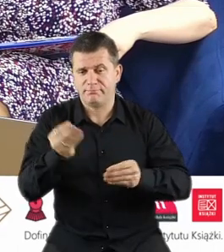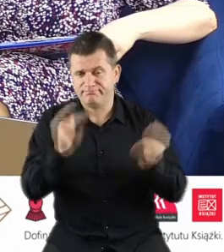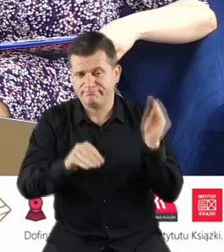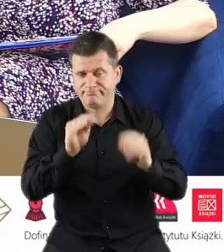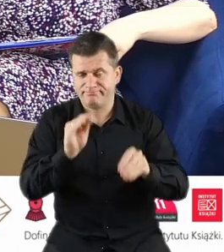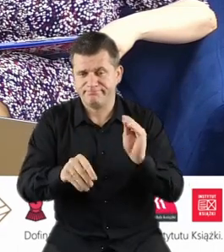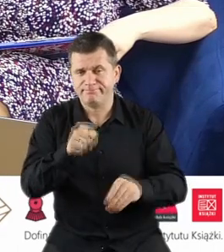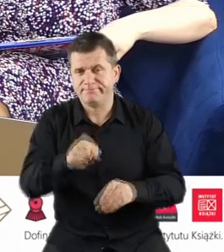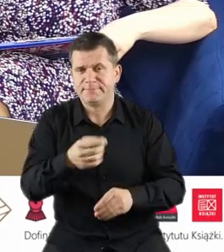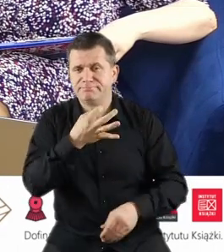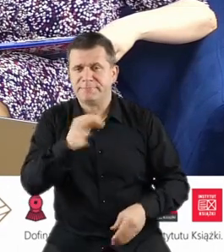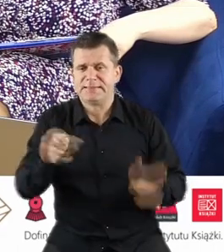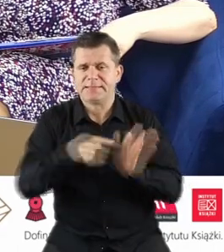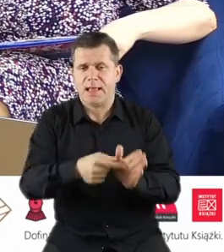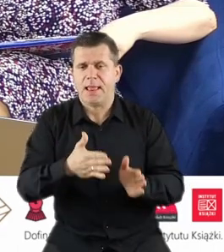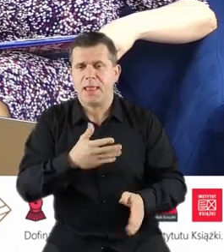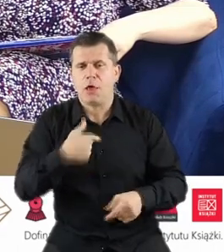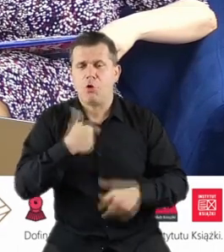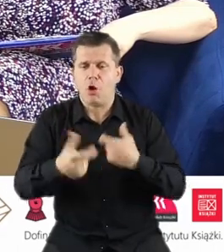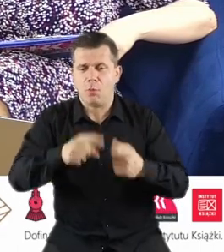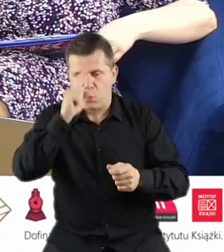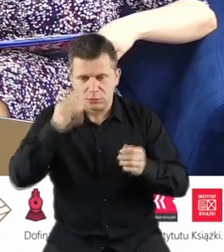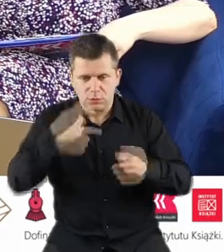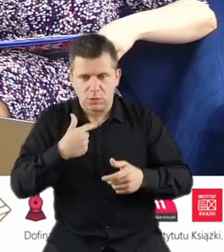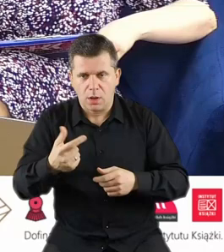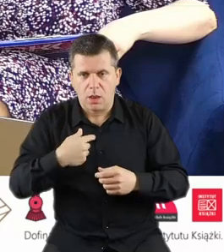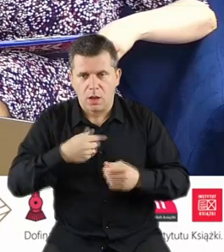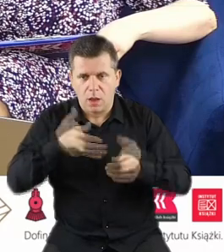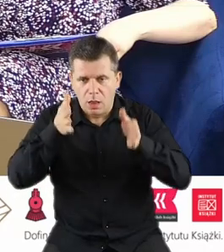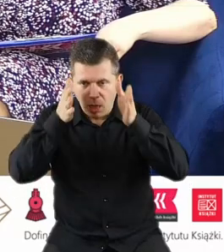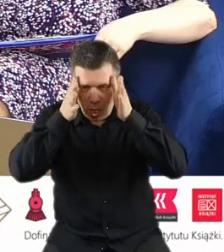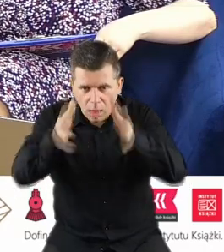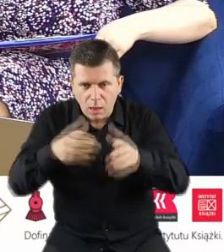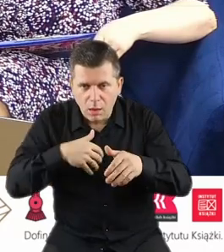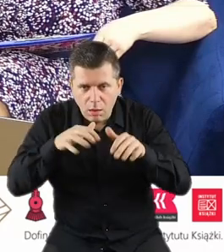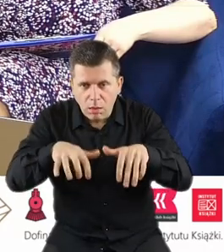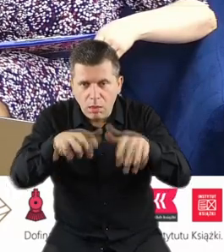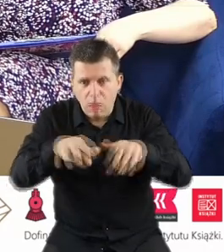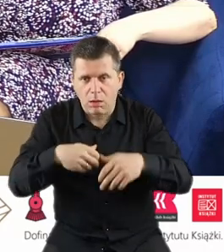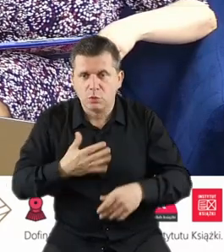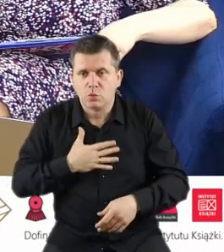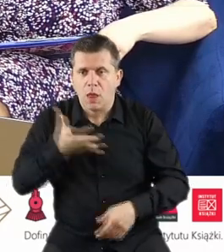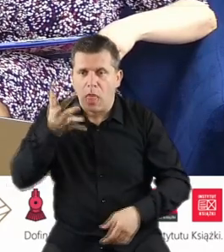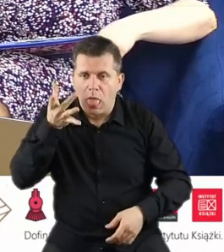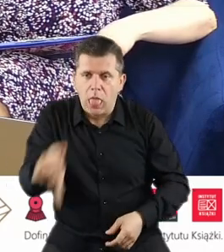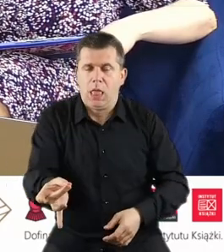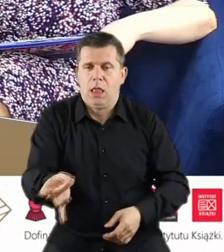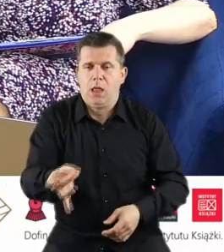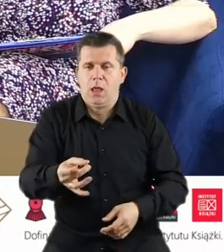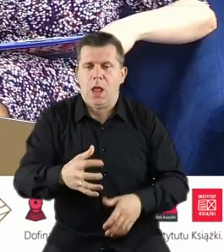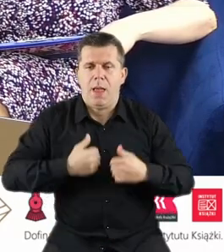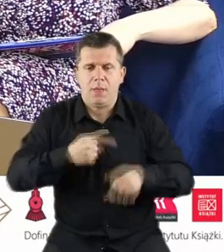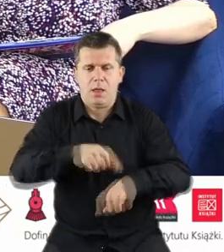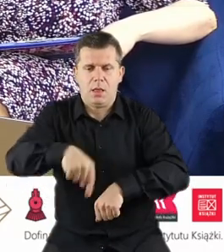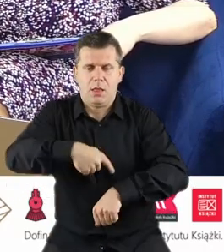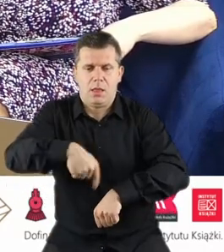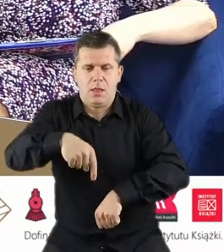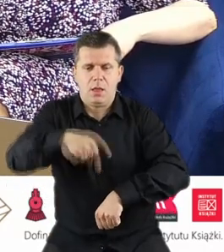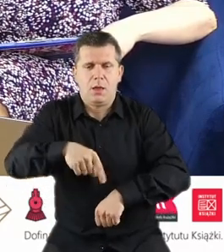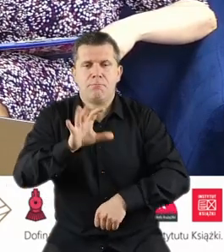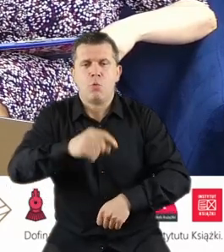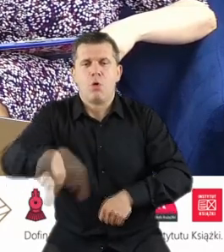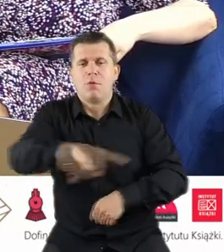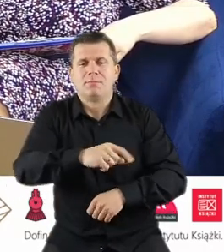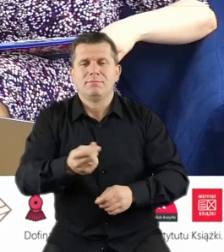z takim celem, żeby nas uzależniać, żeby nas wciągać, żebyśmy jak najwięcej czasu spędzali na nich, bo po prostu to jest przekładalne na centy, a centy